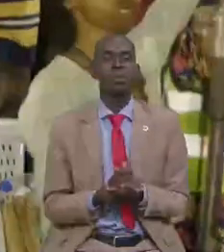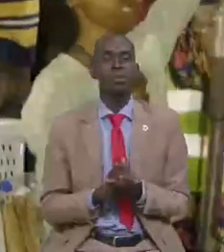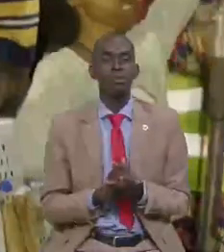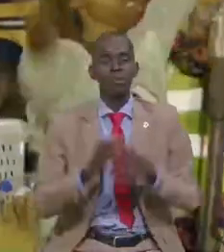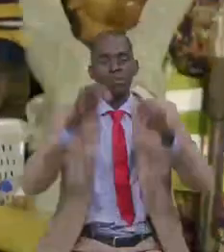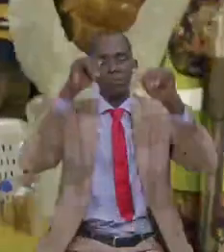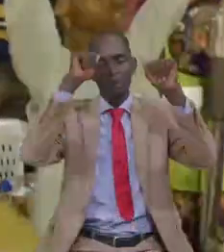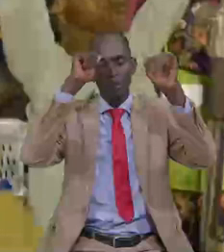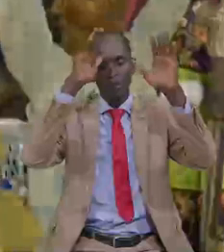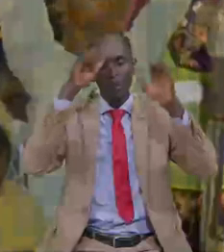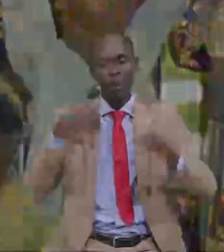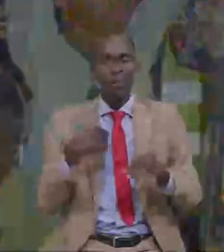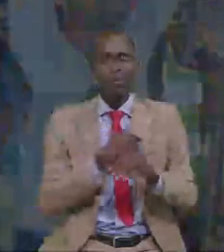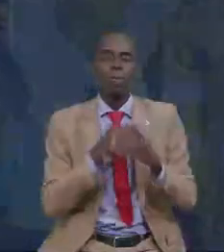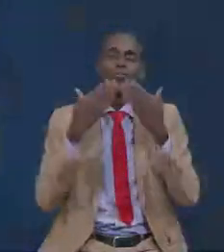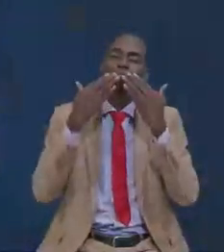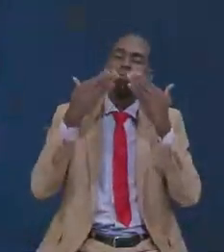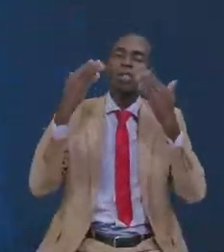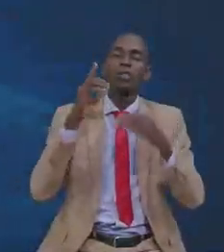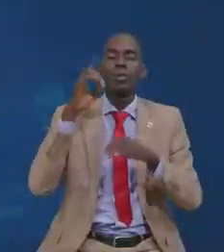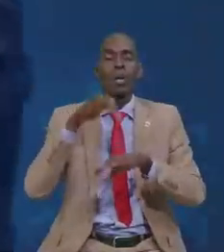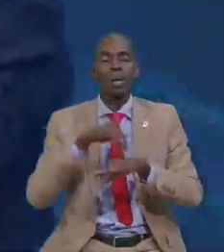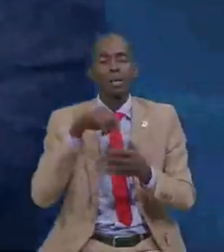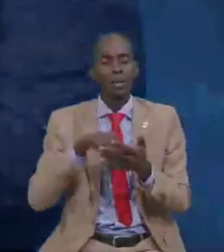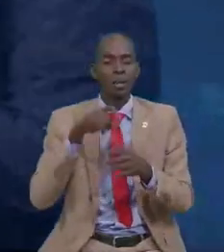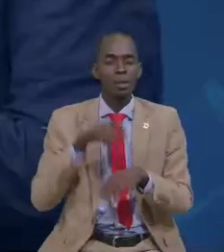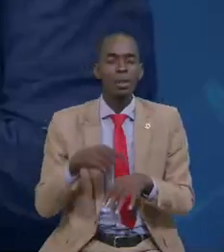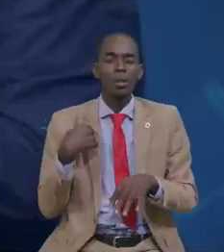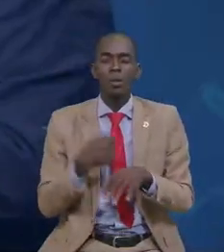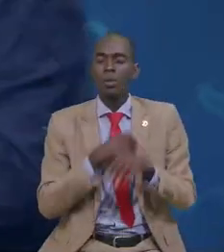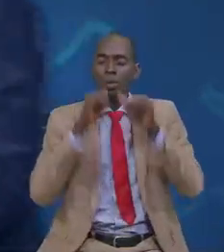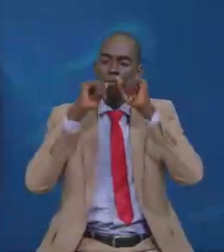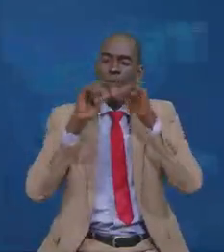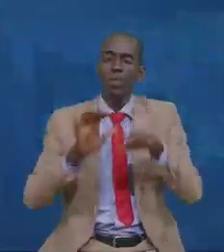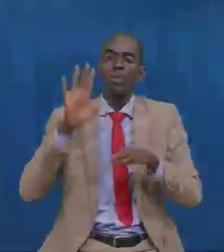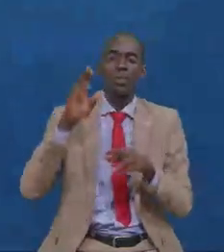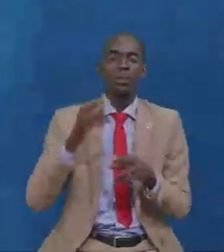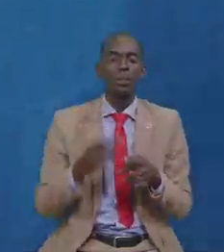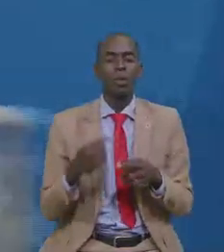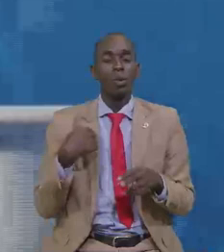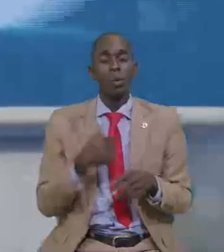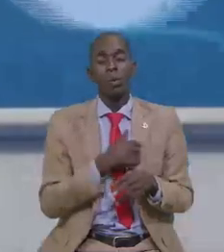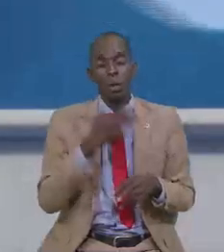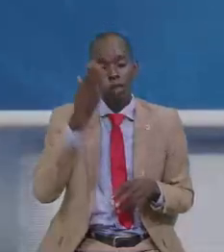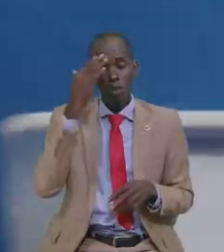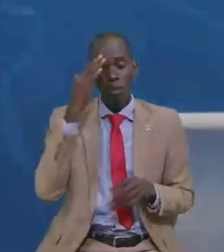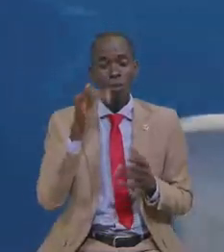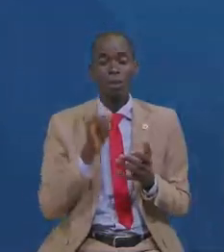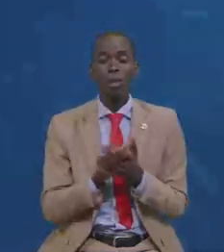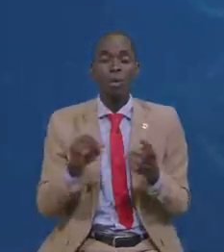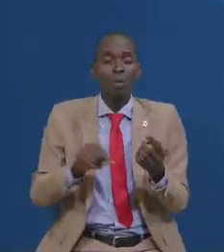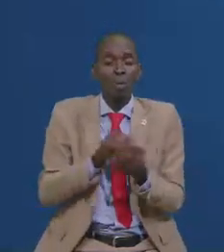Jésus-Christ. Père, nous te disons merci en ce temps-ci. Nous bénissons ton nom. Nous